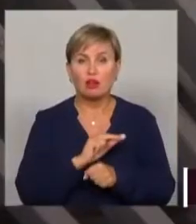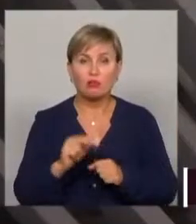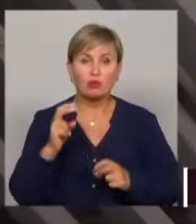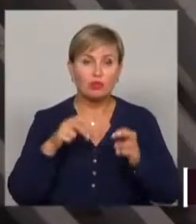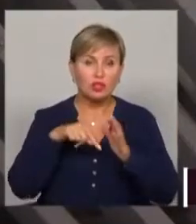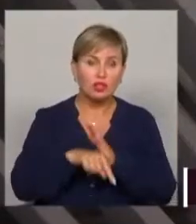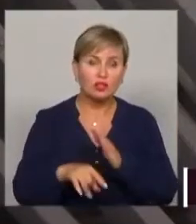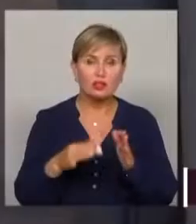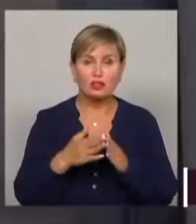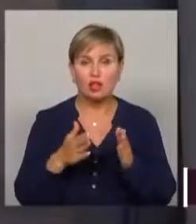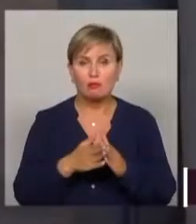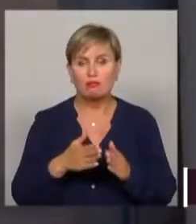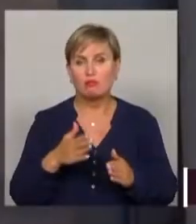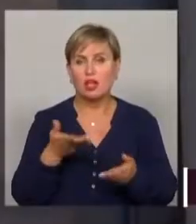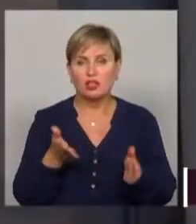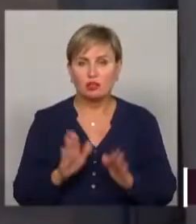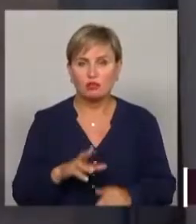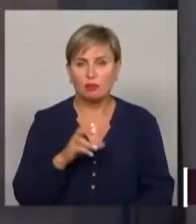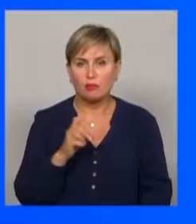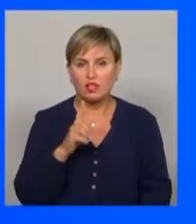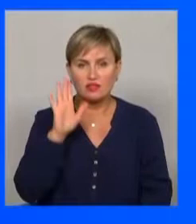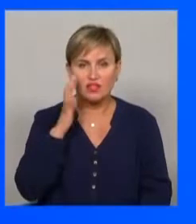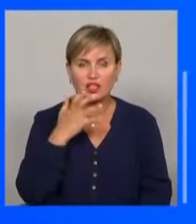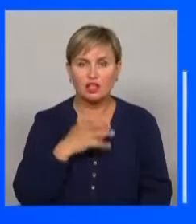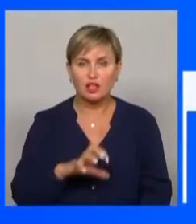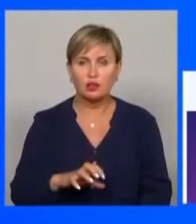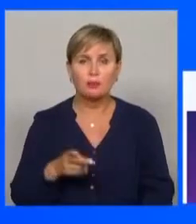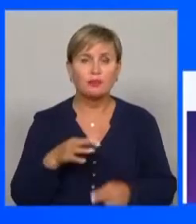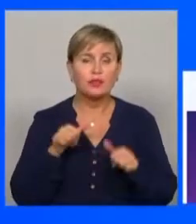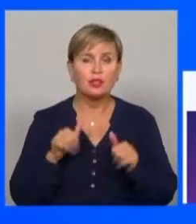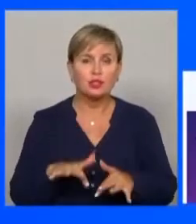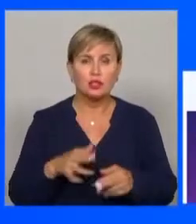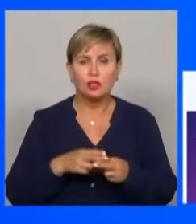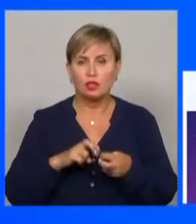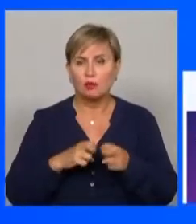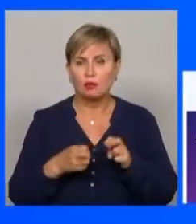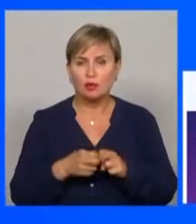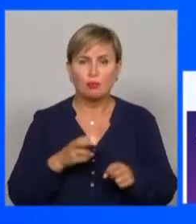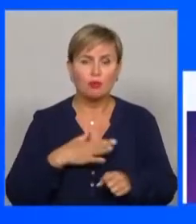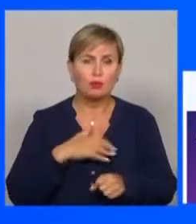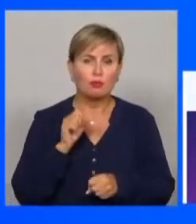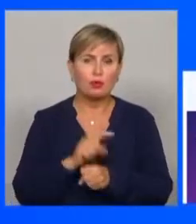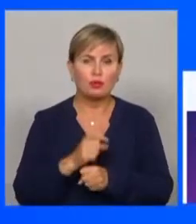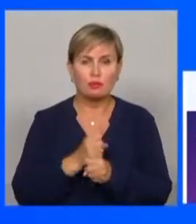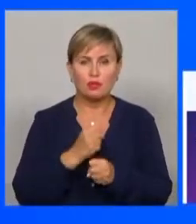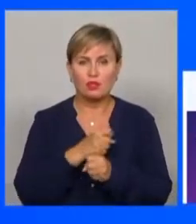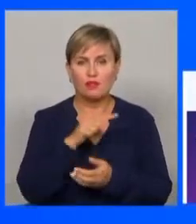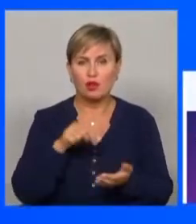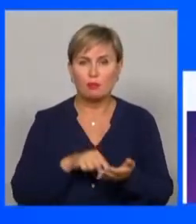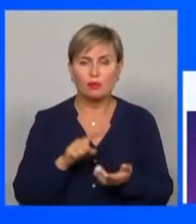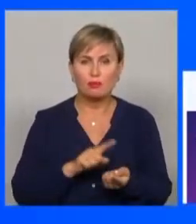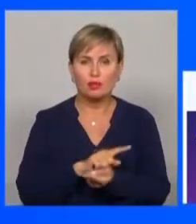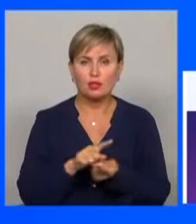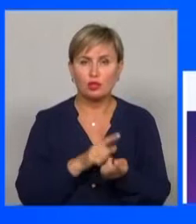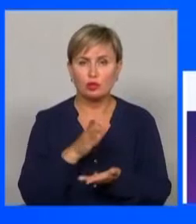чего дома нередко остаются без горячей воды. Для решения данной проблемы, по моему поручению, прорабатывается вопрос модернизации